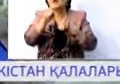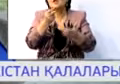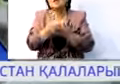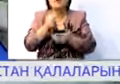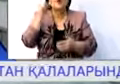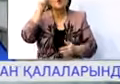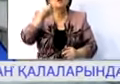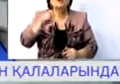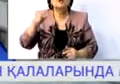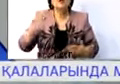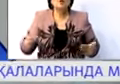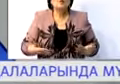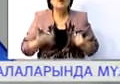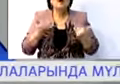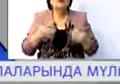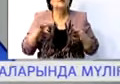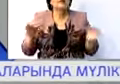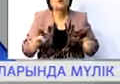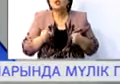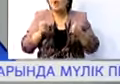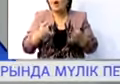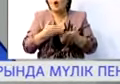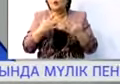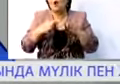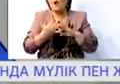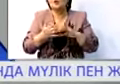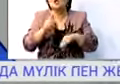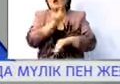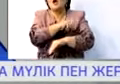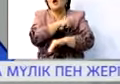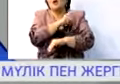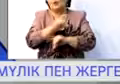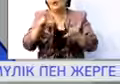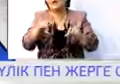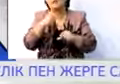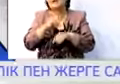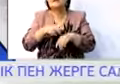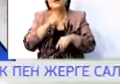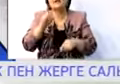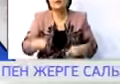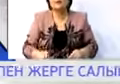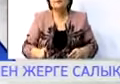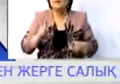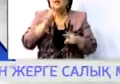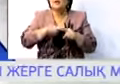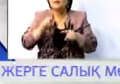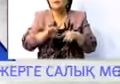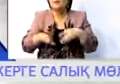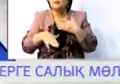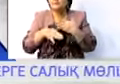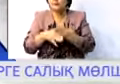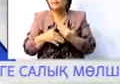өзбек азаматтарының өміріне қазіргі таңда еш қауіп жоқ, дейді аудандық аурухананың бас дәрігері. Жедел жәрдем көмектерімен